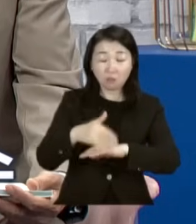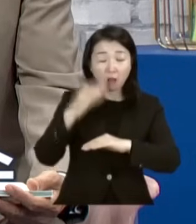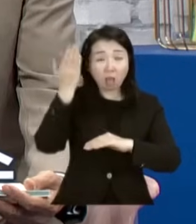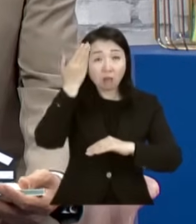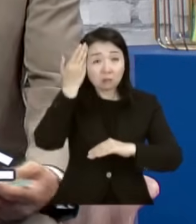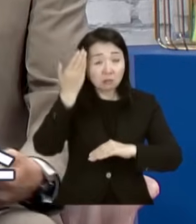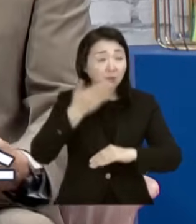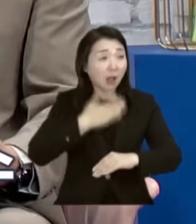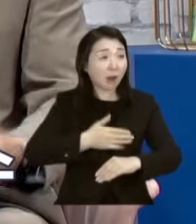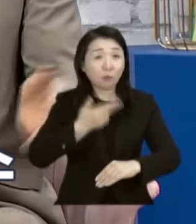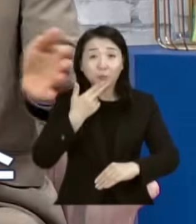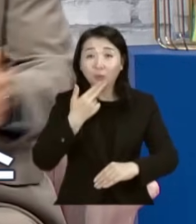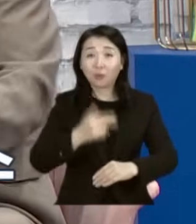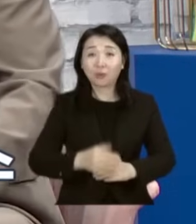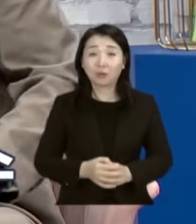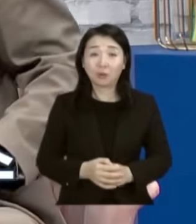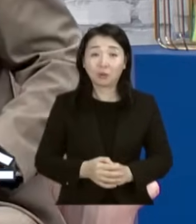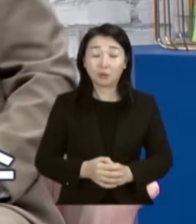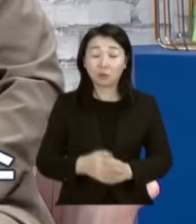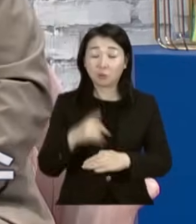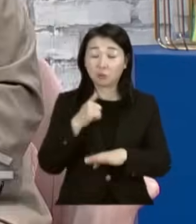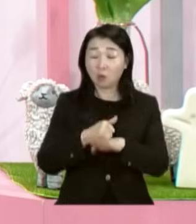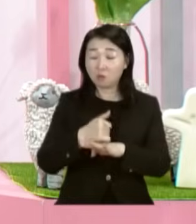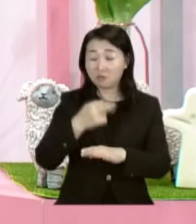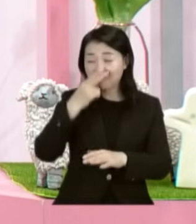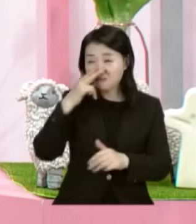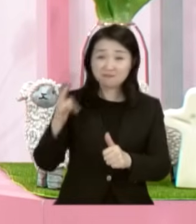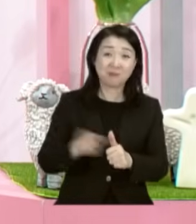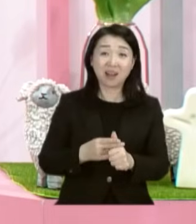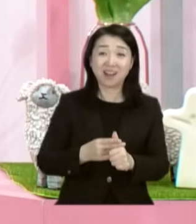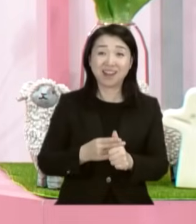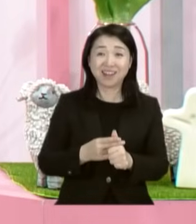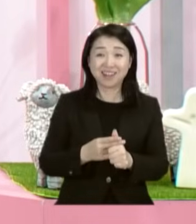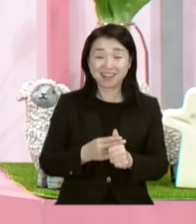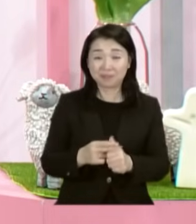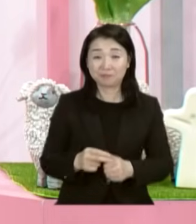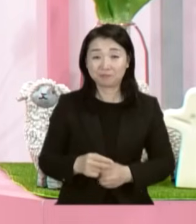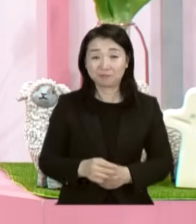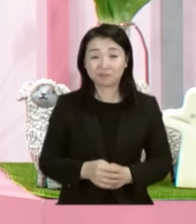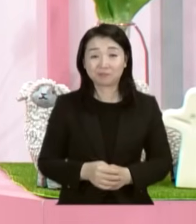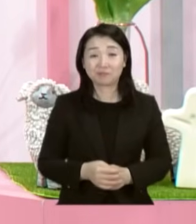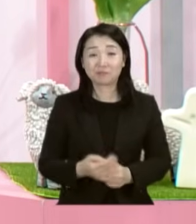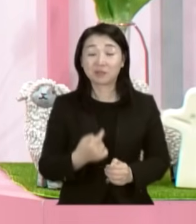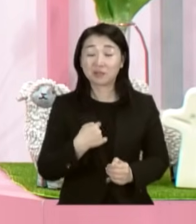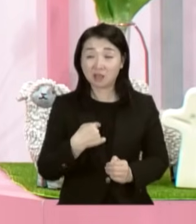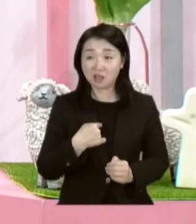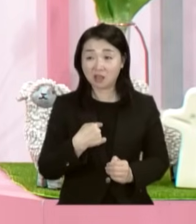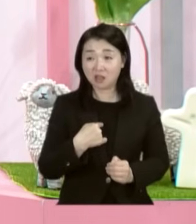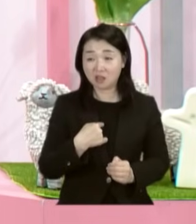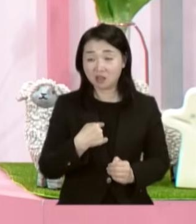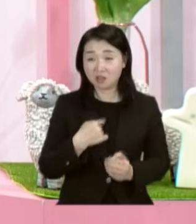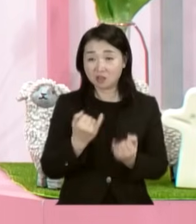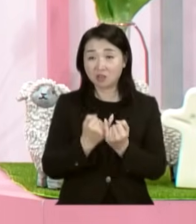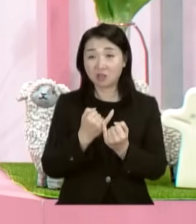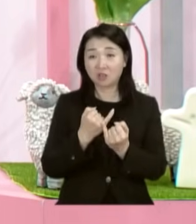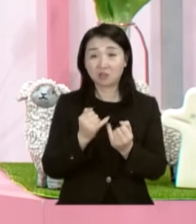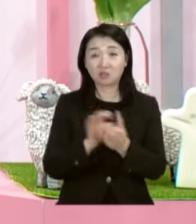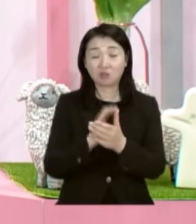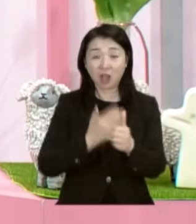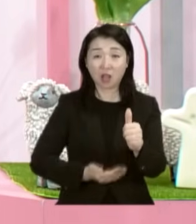없더라고요 어 어떻해네 거기에서 제가 도전을 받았어요 아 내가 그러면은 여자친구 알려 주기